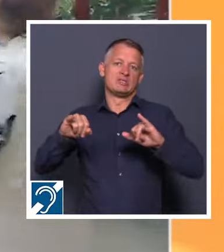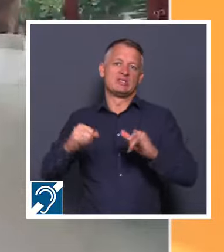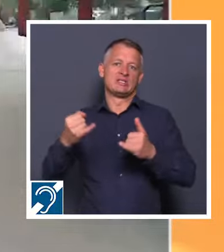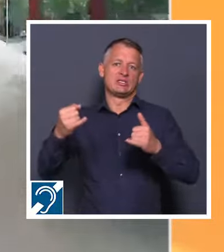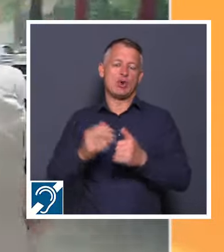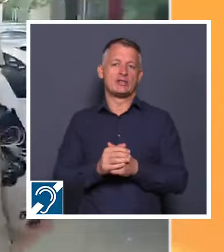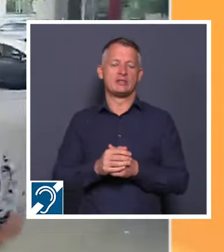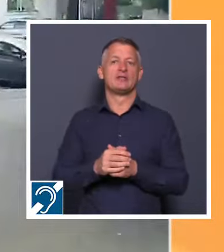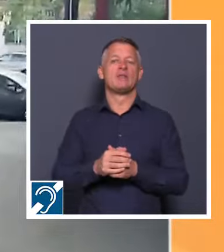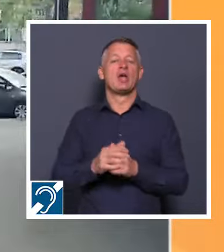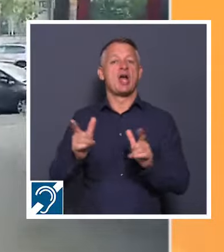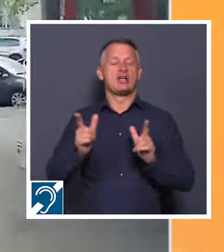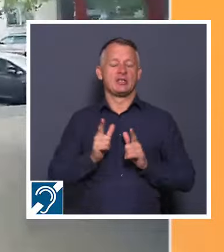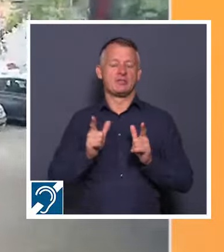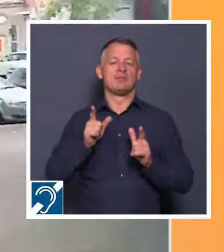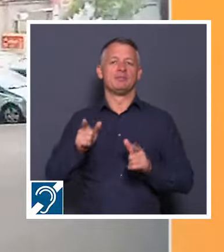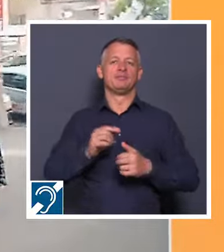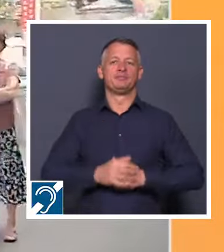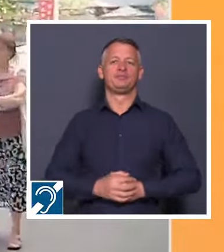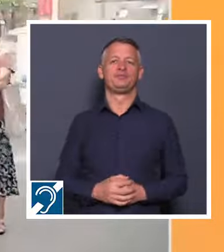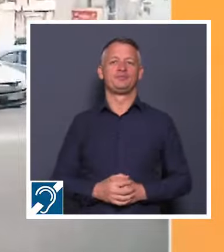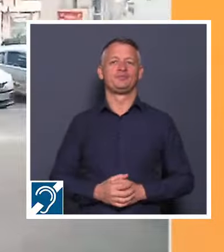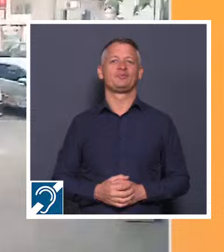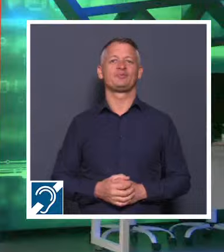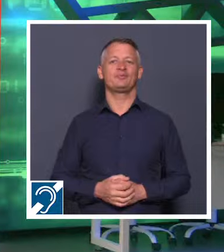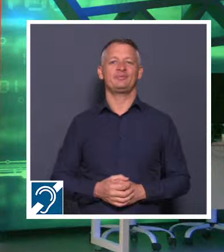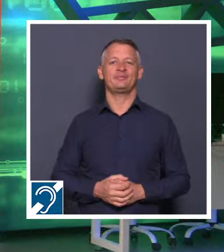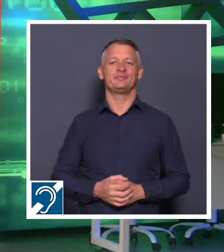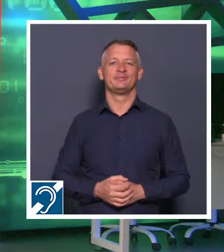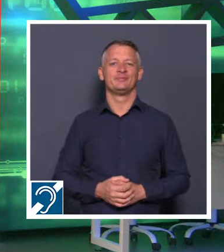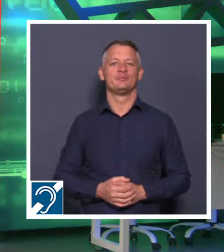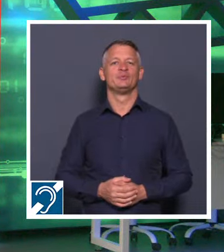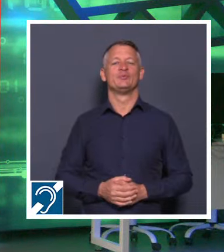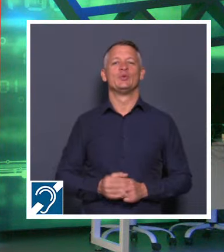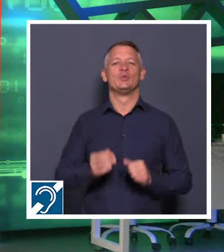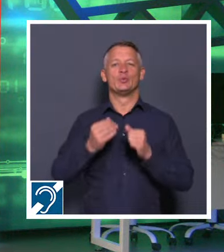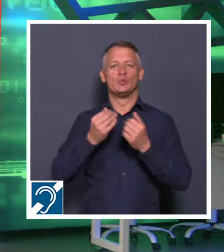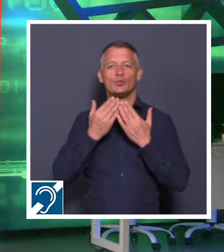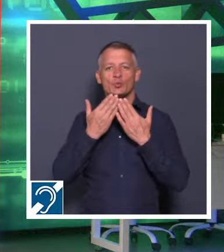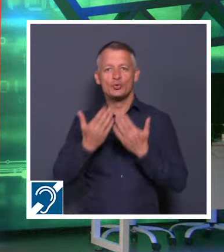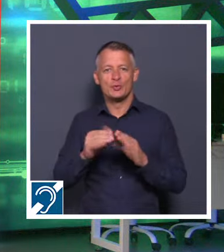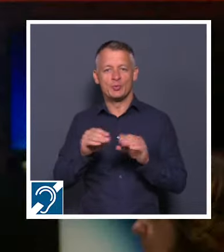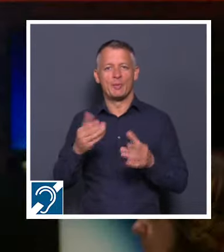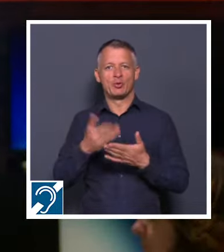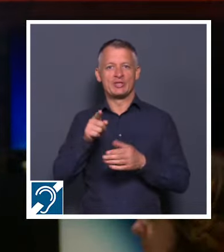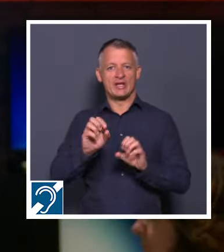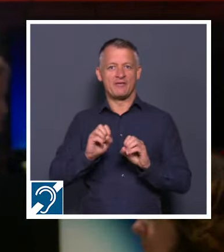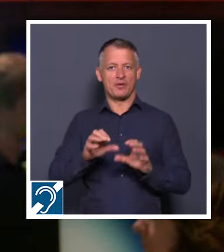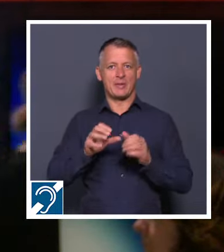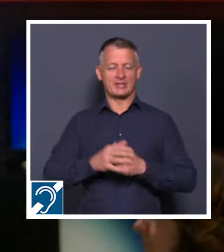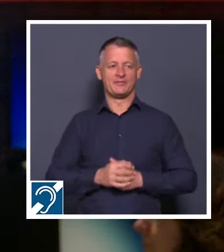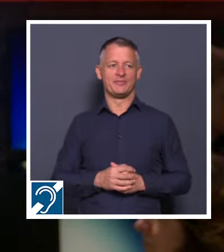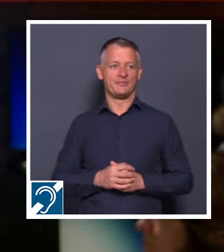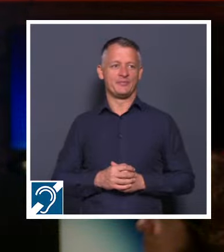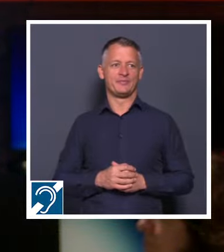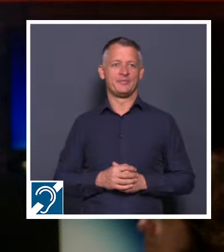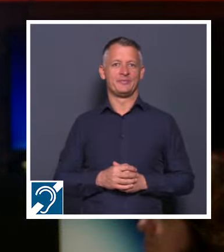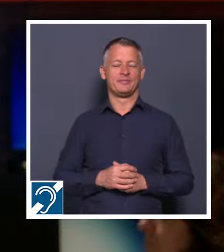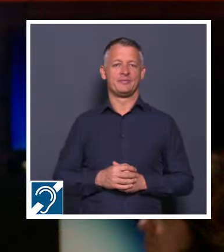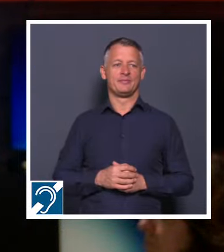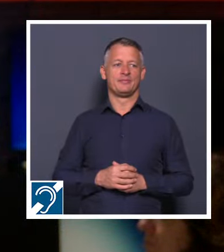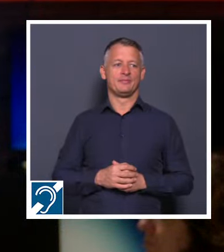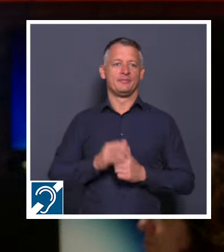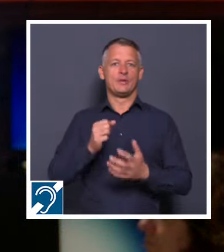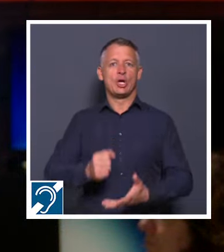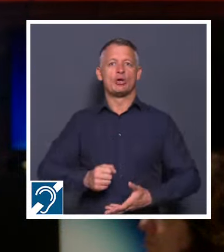noi detalii până atunci. Andrei, mulțumesc foarte mult pentru aceste informații. Donarea